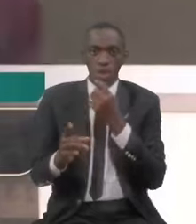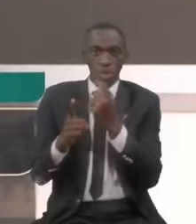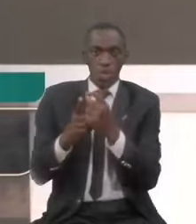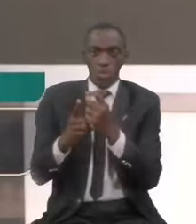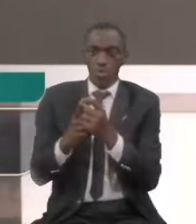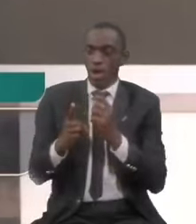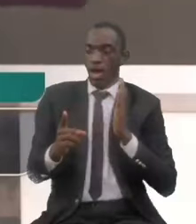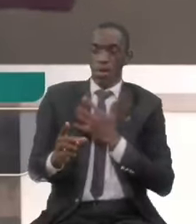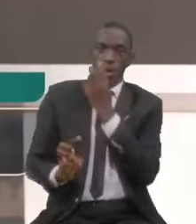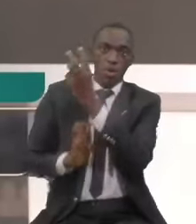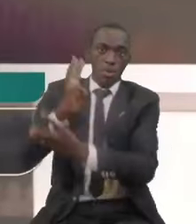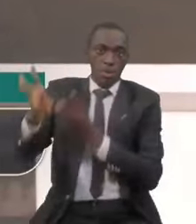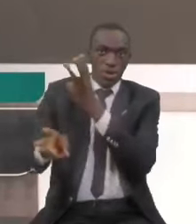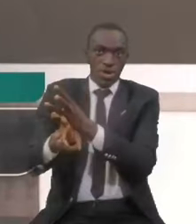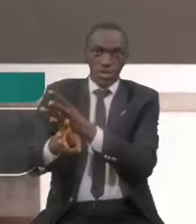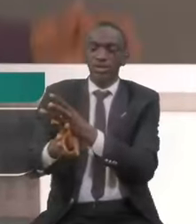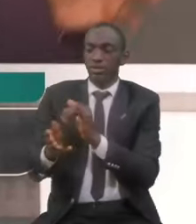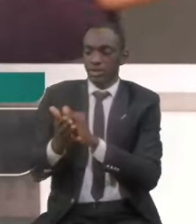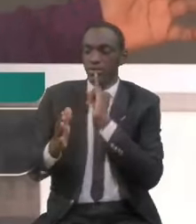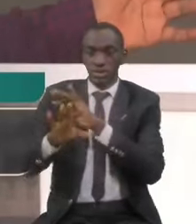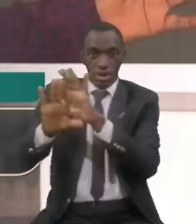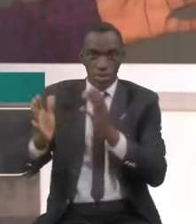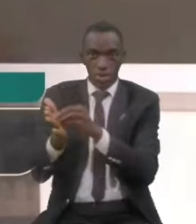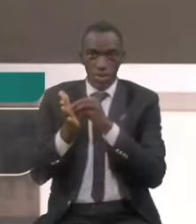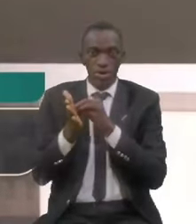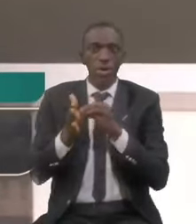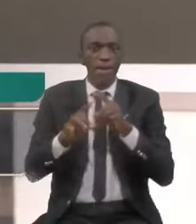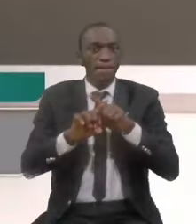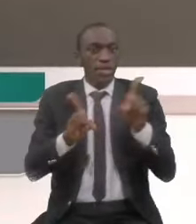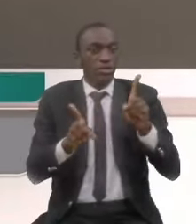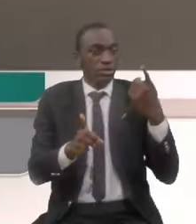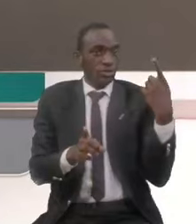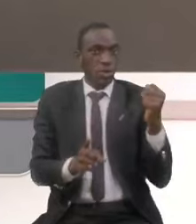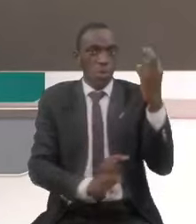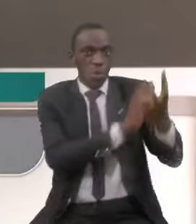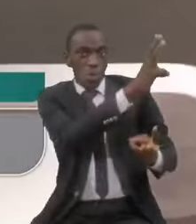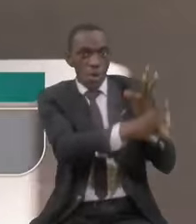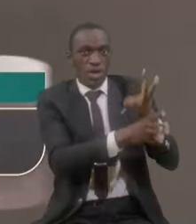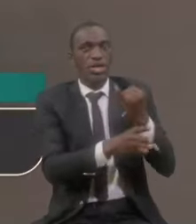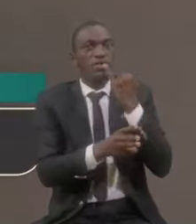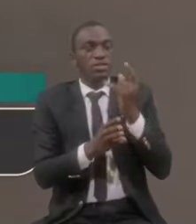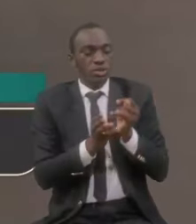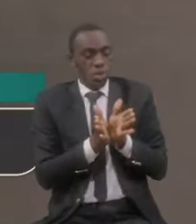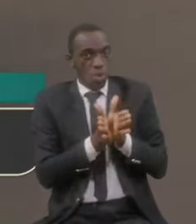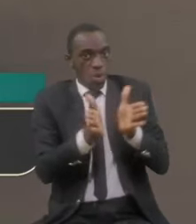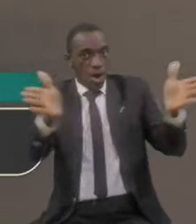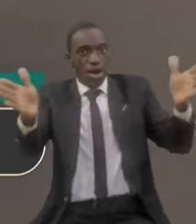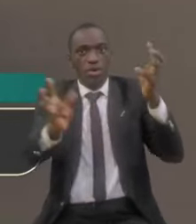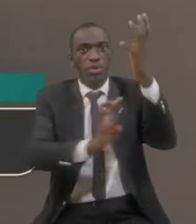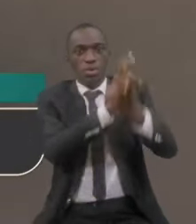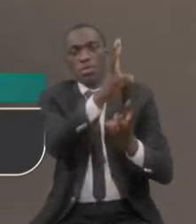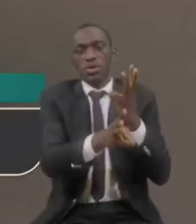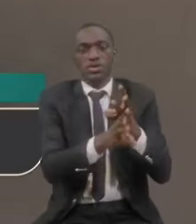monde. Le monde est le grand monde. Mais dans notre monde où nous